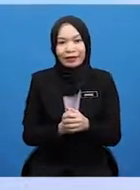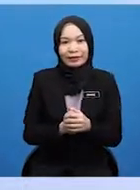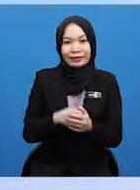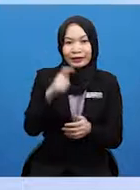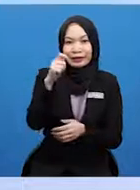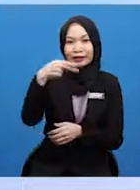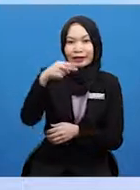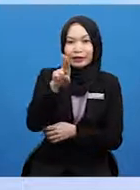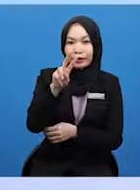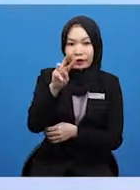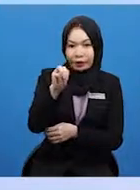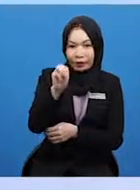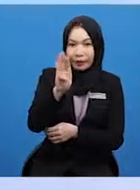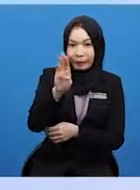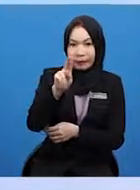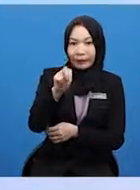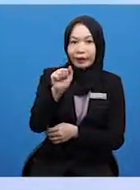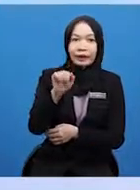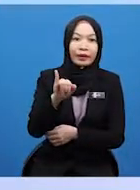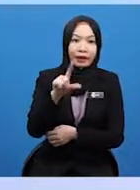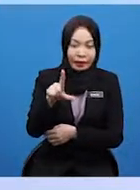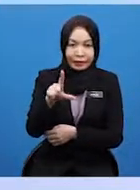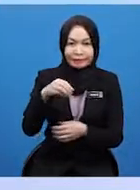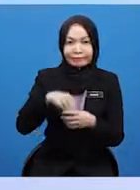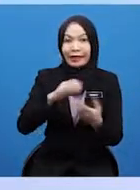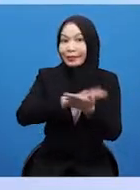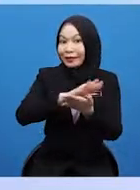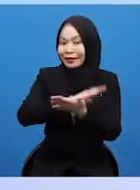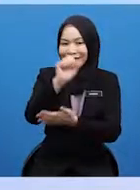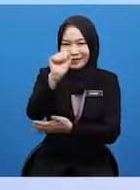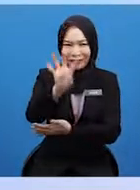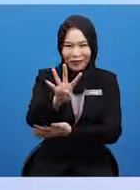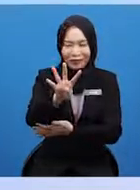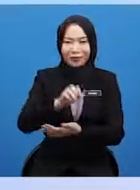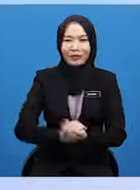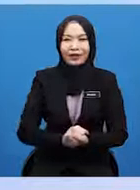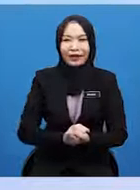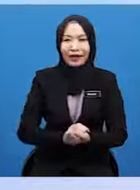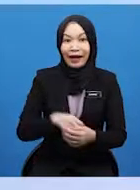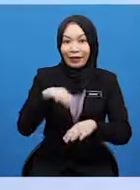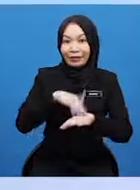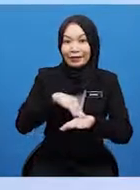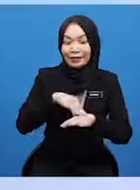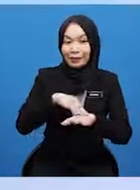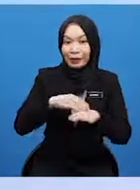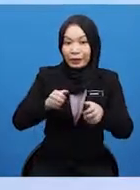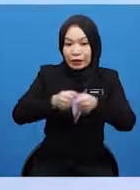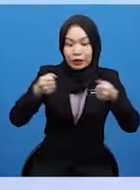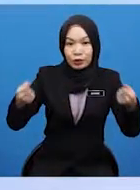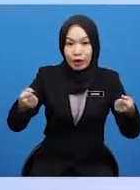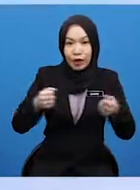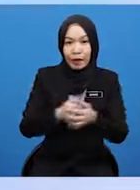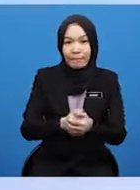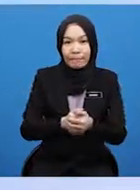A4. Sekalipun di atas cebisan kertas surat khabar, ia masih dianggap lakaran kenit sebagai lakaran asas